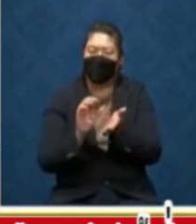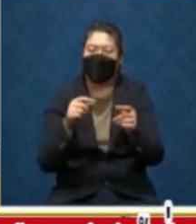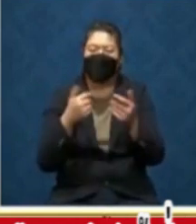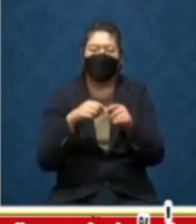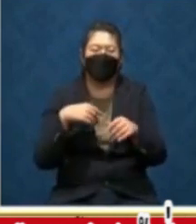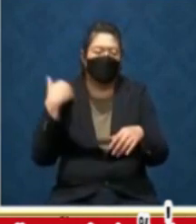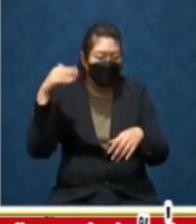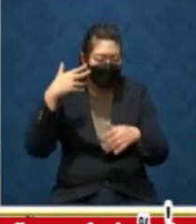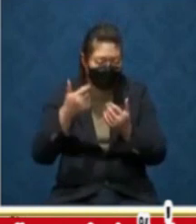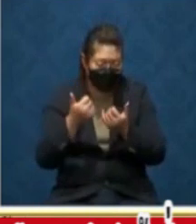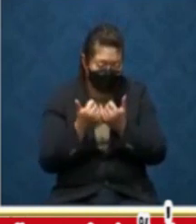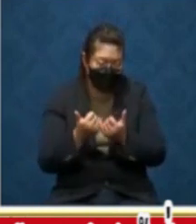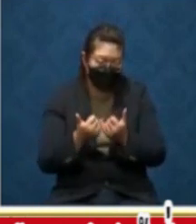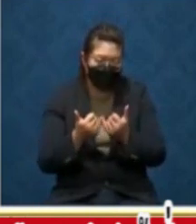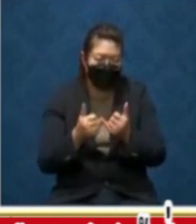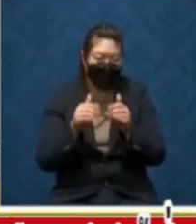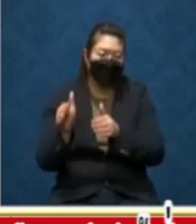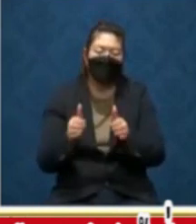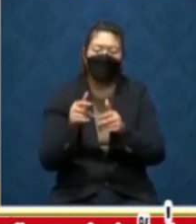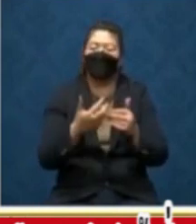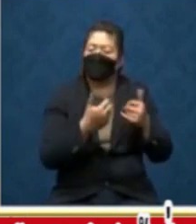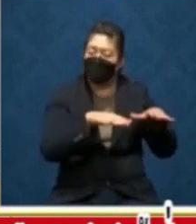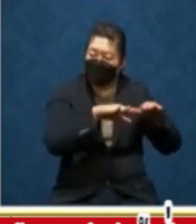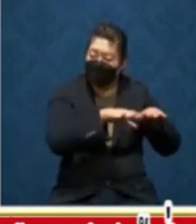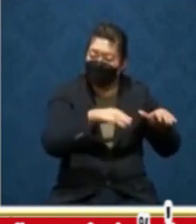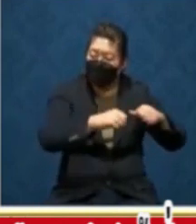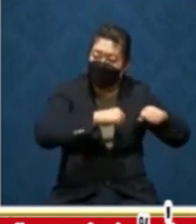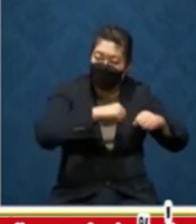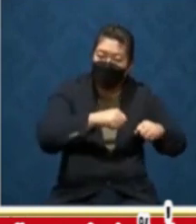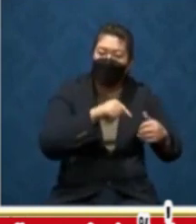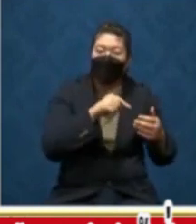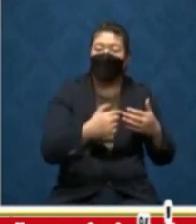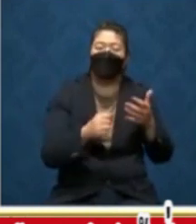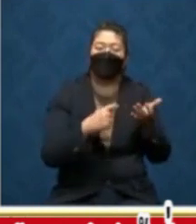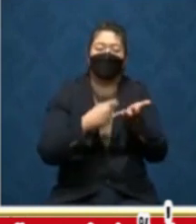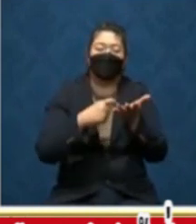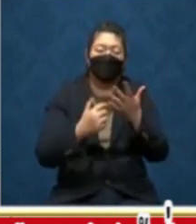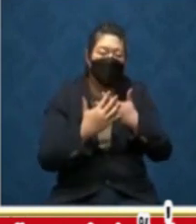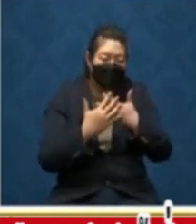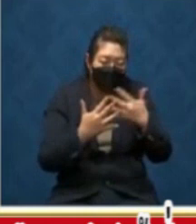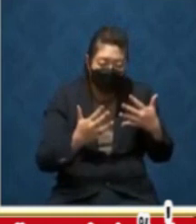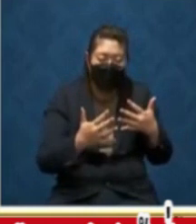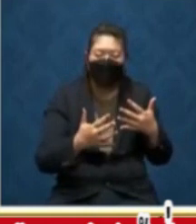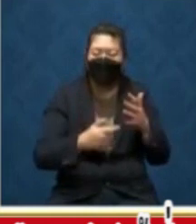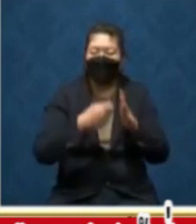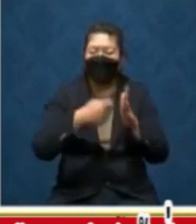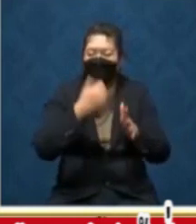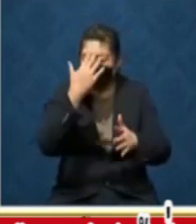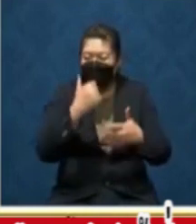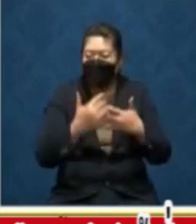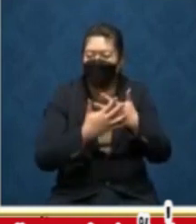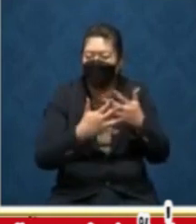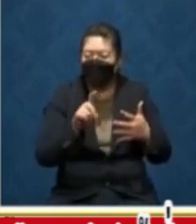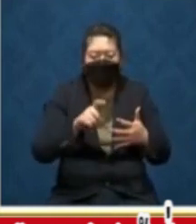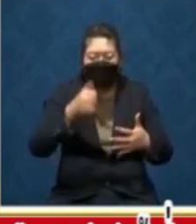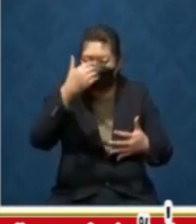กระบวนการยุติธรรมที่หาคำตอบให้กับเด็กไม่ได้ว่าคุณไปถอนประกันเขาด้วยกระบวนการนี้อย่างไร